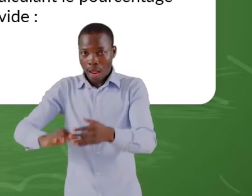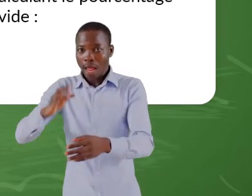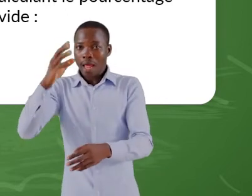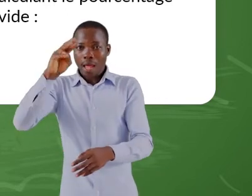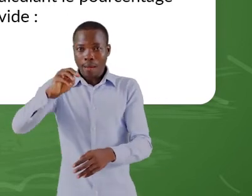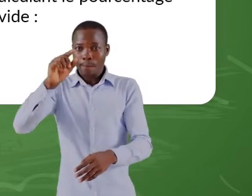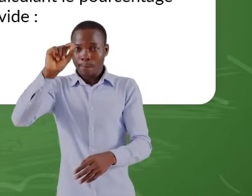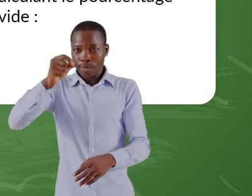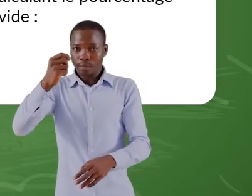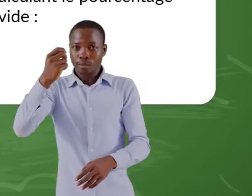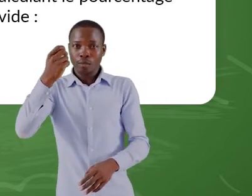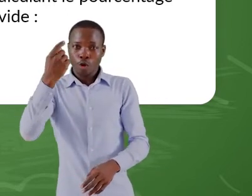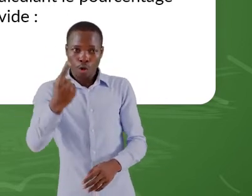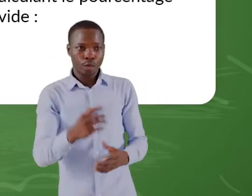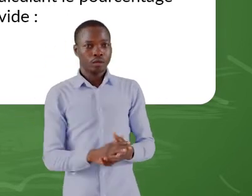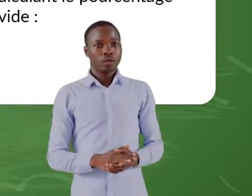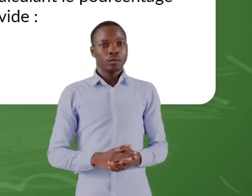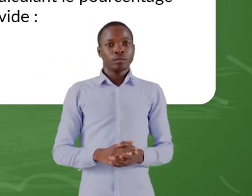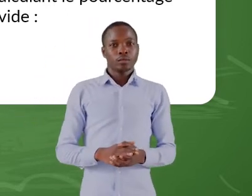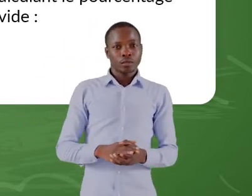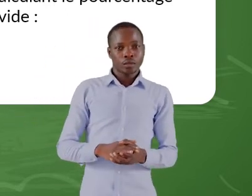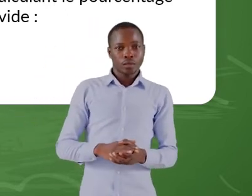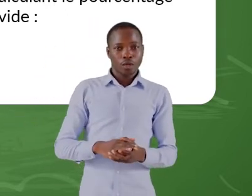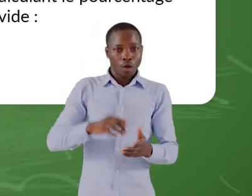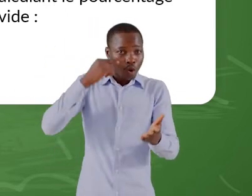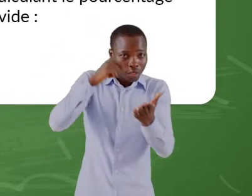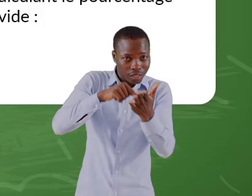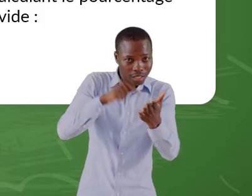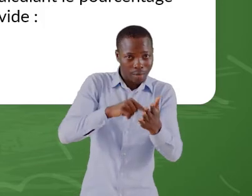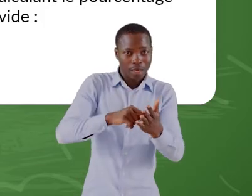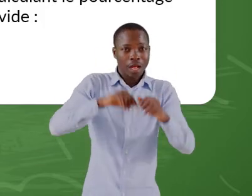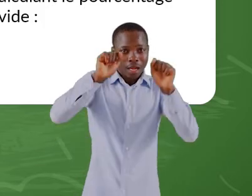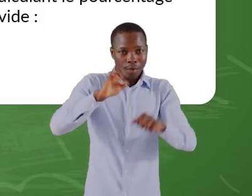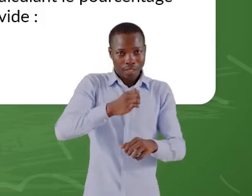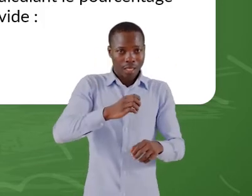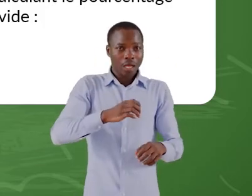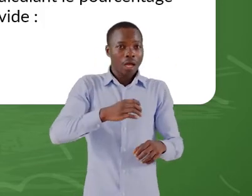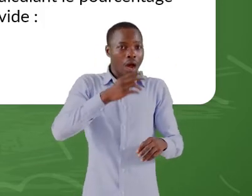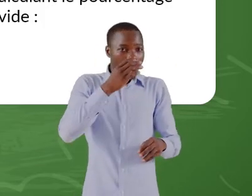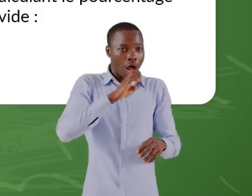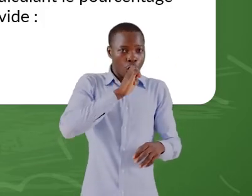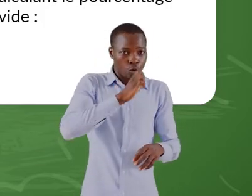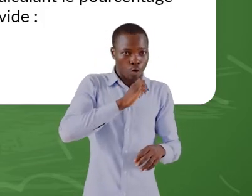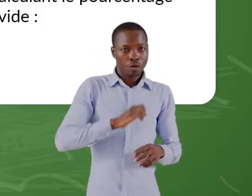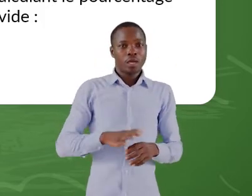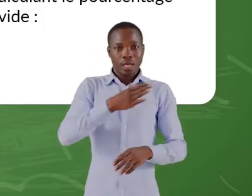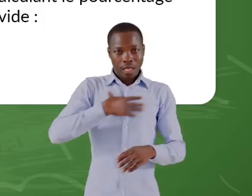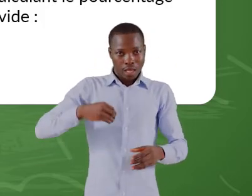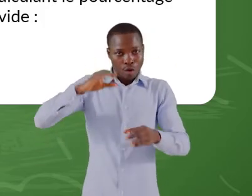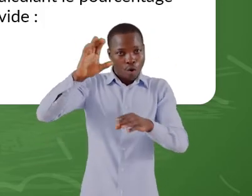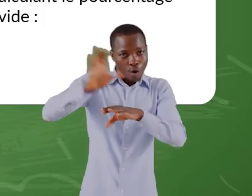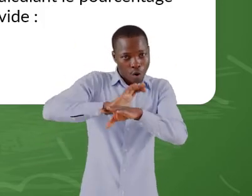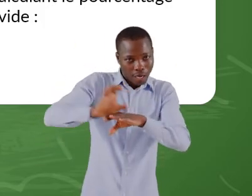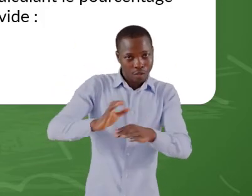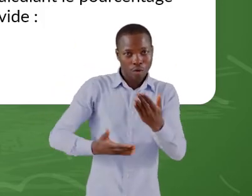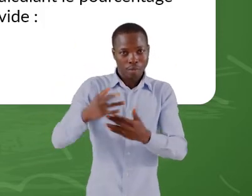détermine alors la capacité de rétention en eau de ce sol en calculant le pourcentage de ce volume d'eau retenu